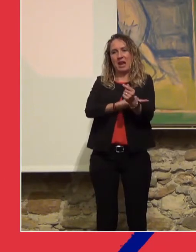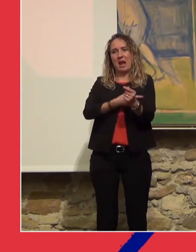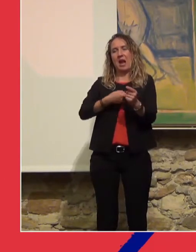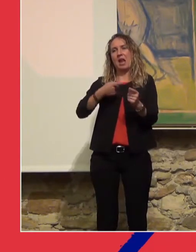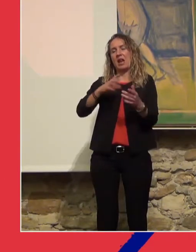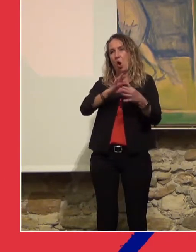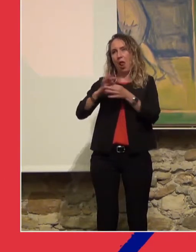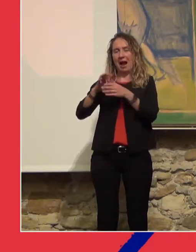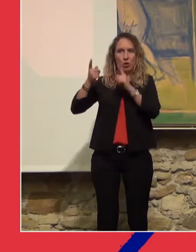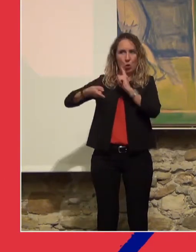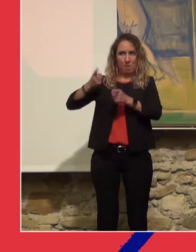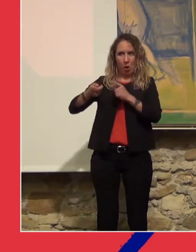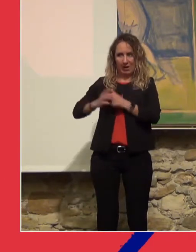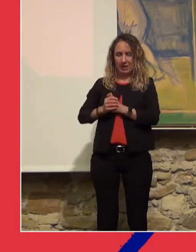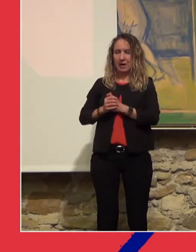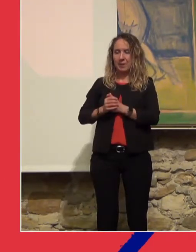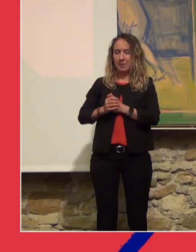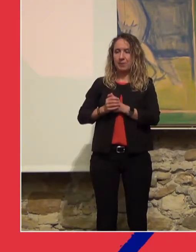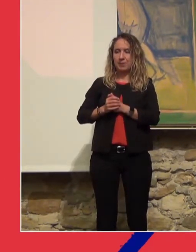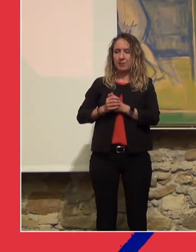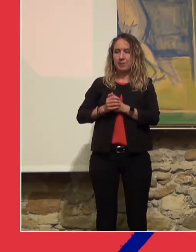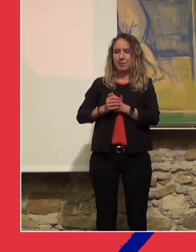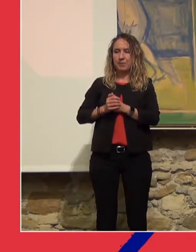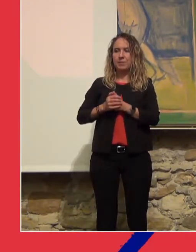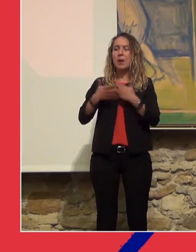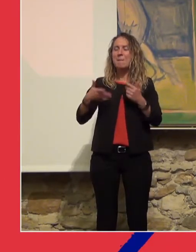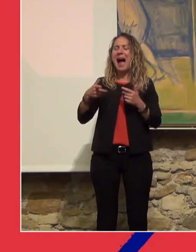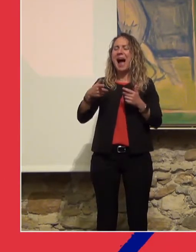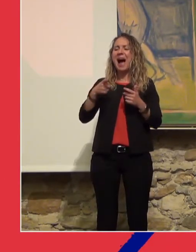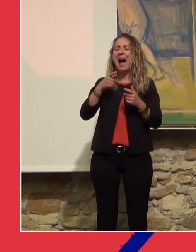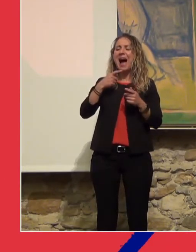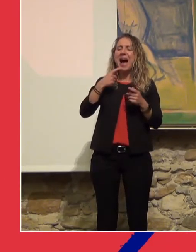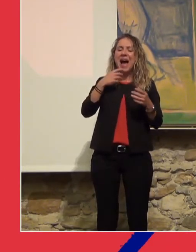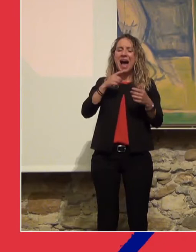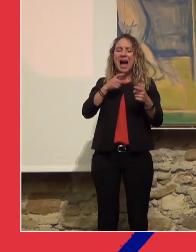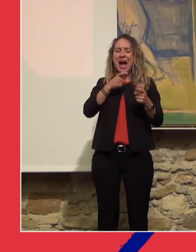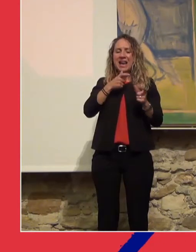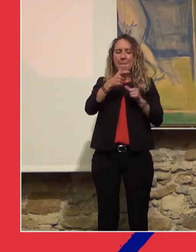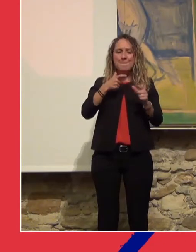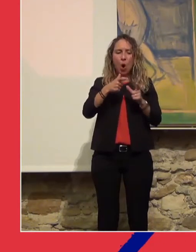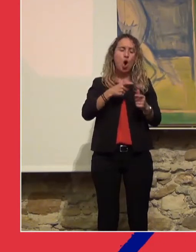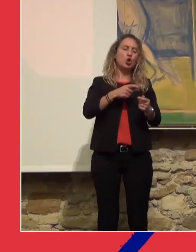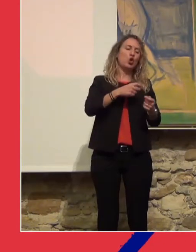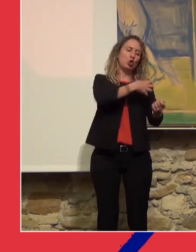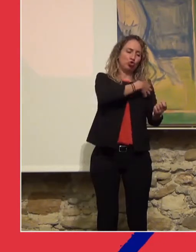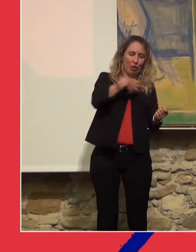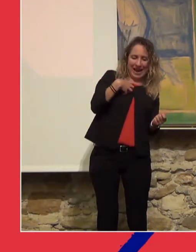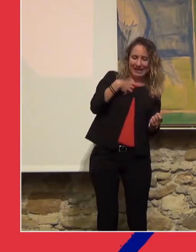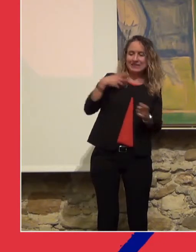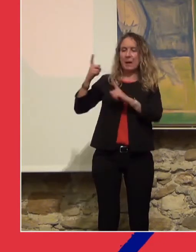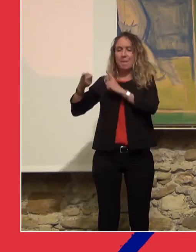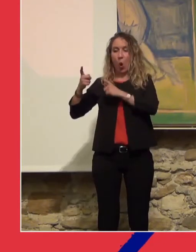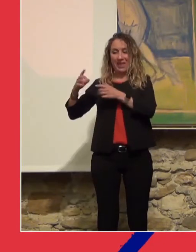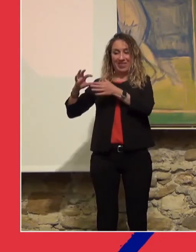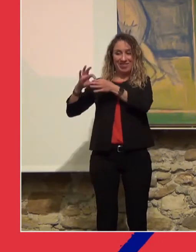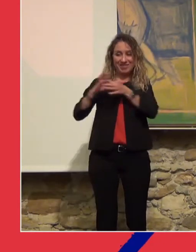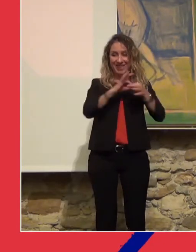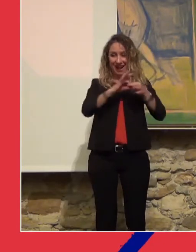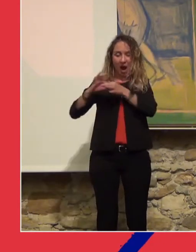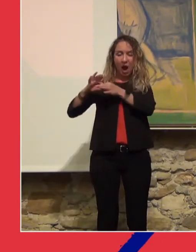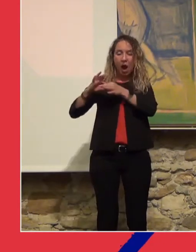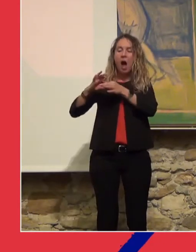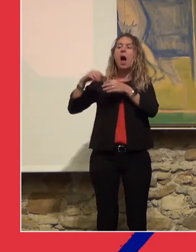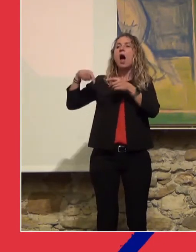politica in questi anni si è inserito un terzo elemento, il mercato. Il mercato sostiene i